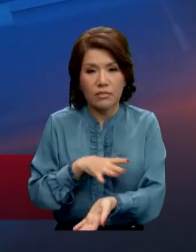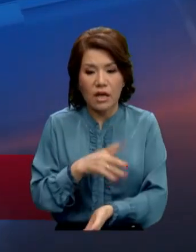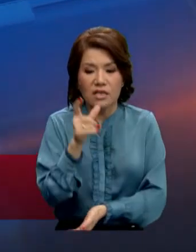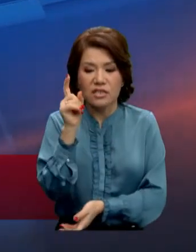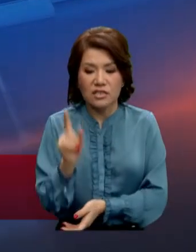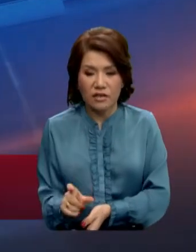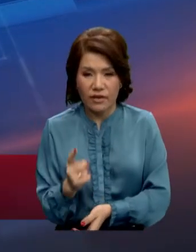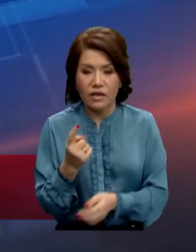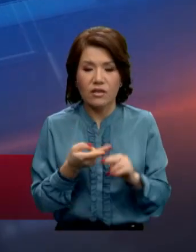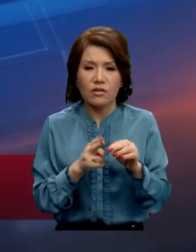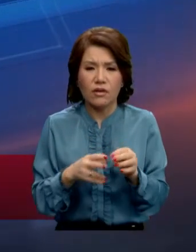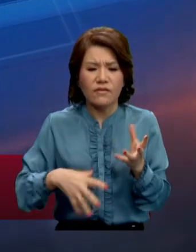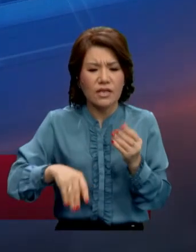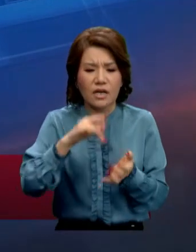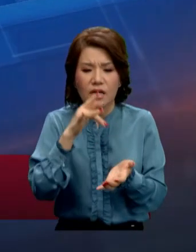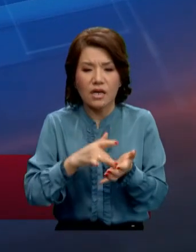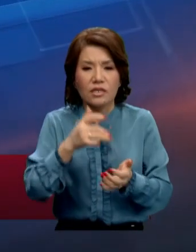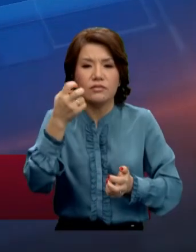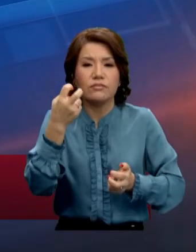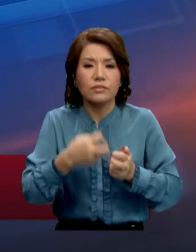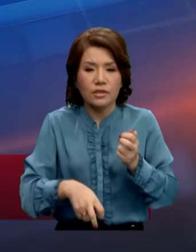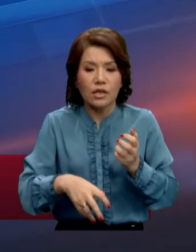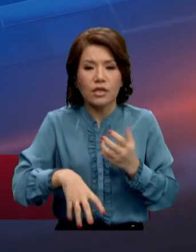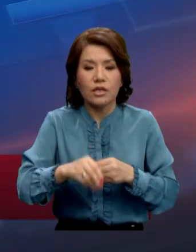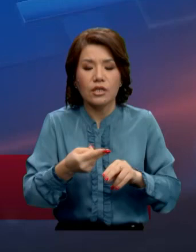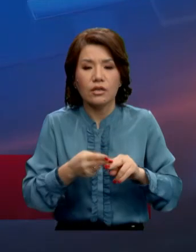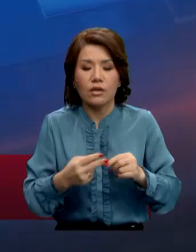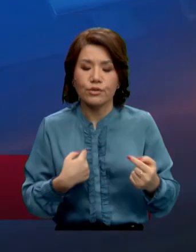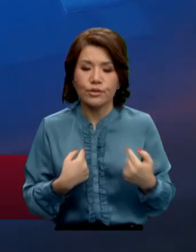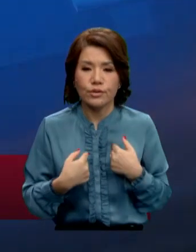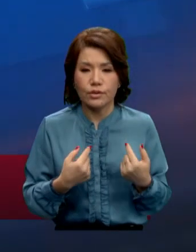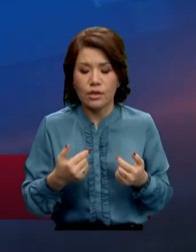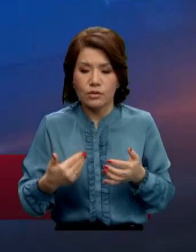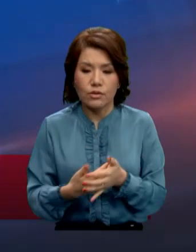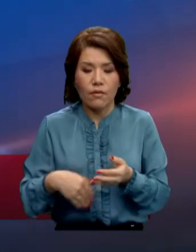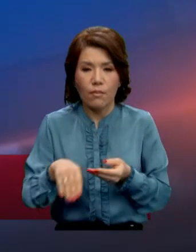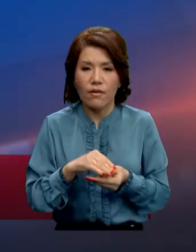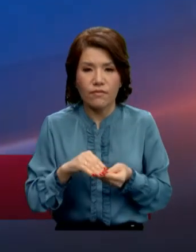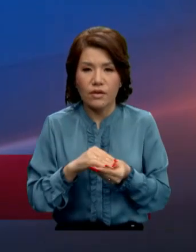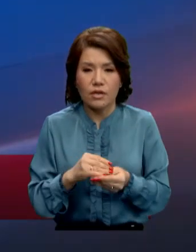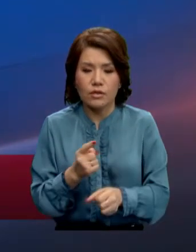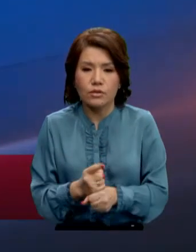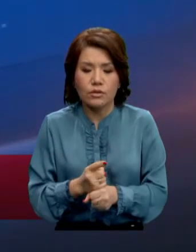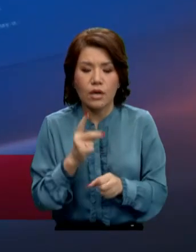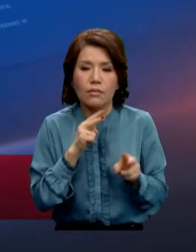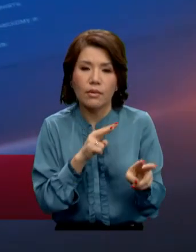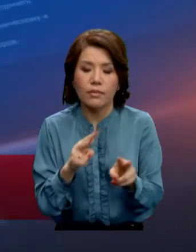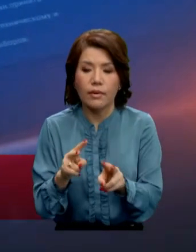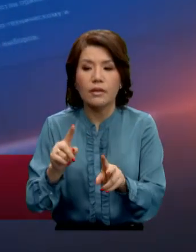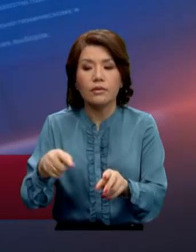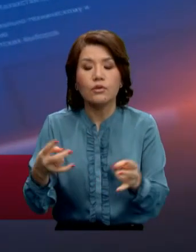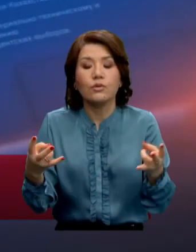салғырттығынан күллі бір қаланың халқы зардап шеккені ескеріліп, енді мұндай жағдайдың қайталанбауы қатты қадағалануы қажет